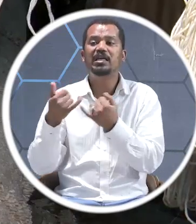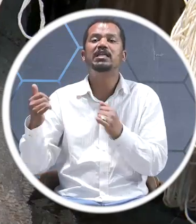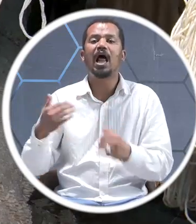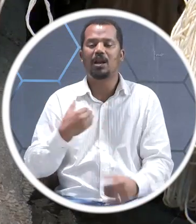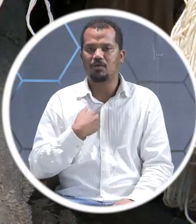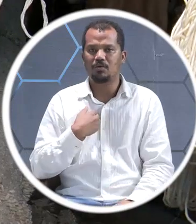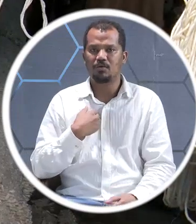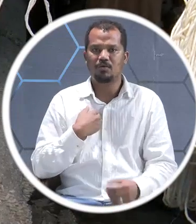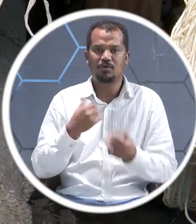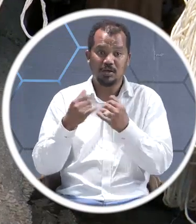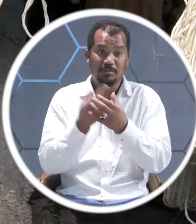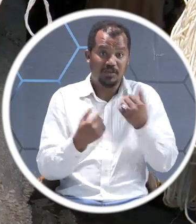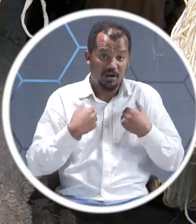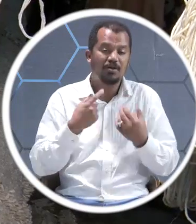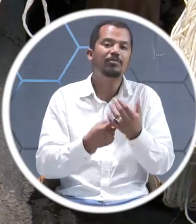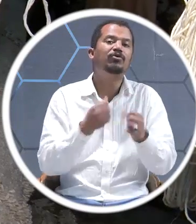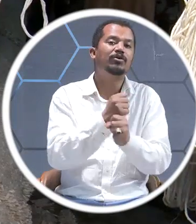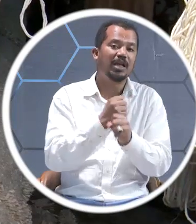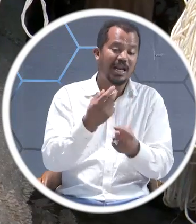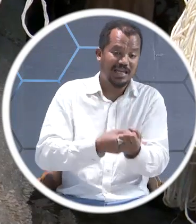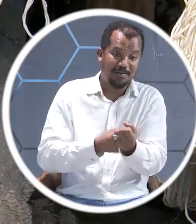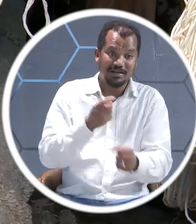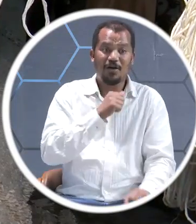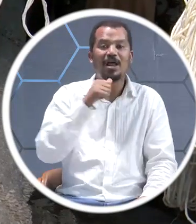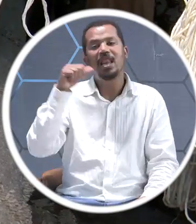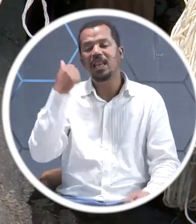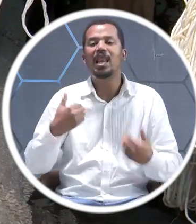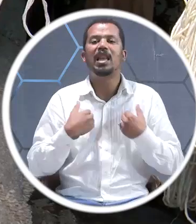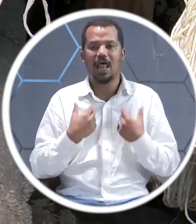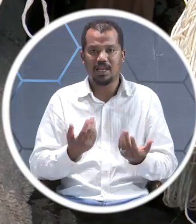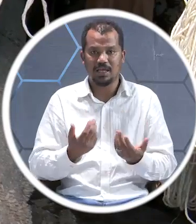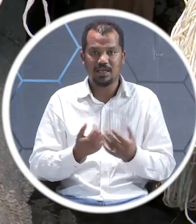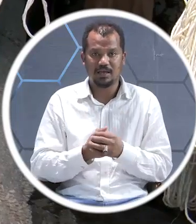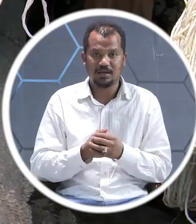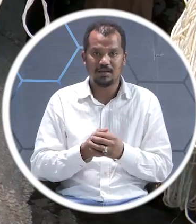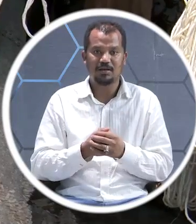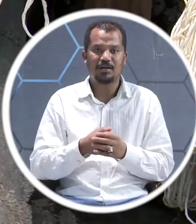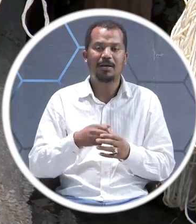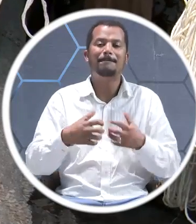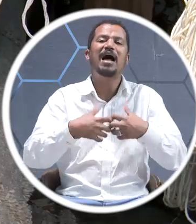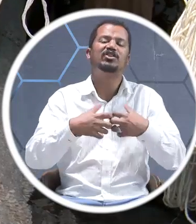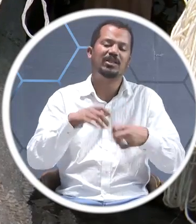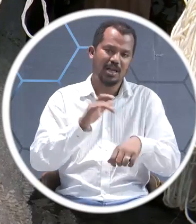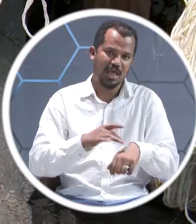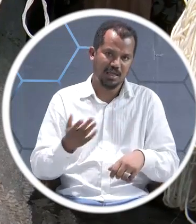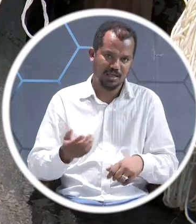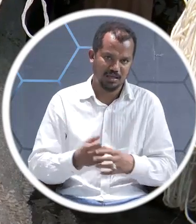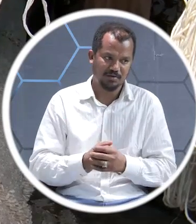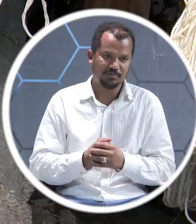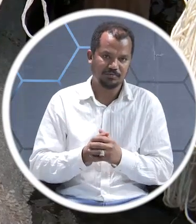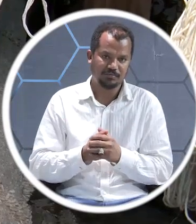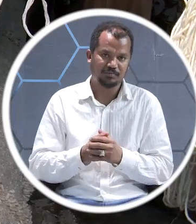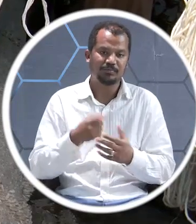ለብቻ አለው ኮባ ክሩን ለብቻ ነው። አዎ ለብቻ ነው። ተበጉ ሳይሆን ሌላ አለ፣ እሱን ነው የምንሰራው። ማሽል ማለት ነው።